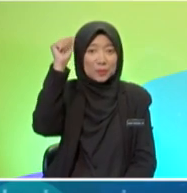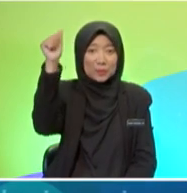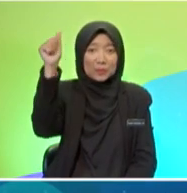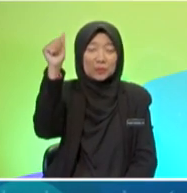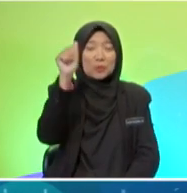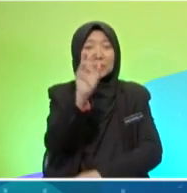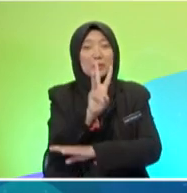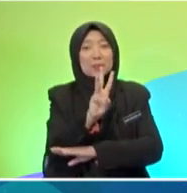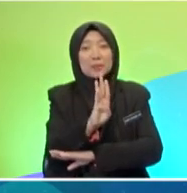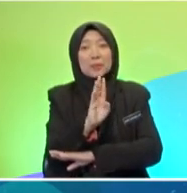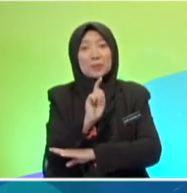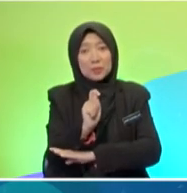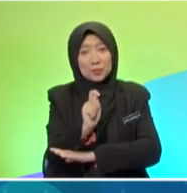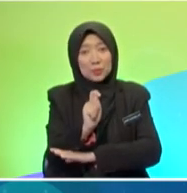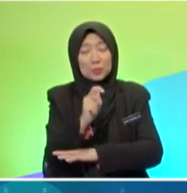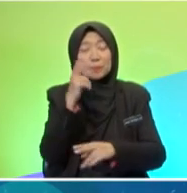Assalamualaikum